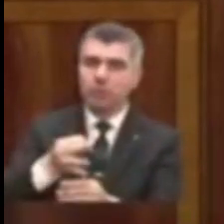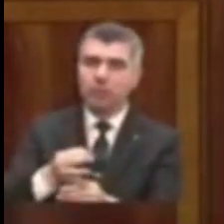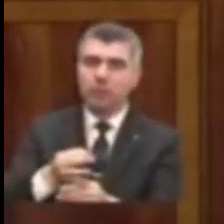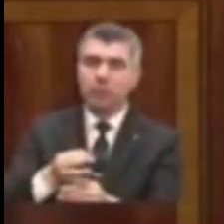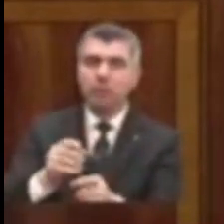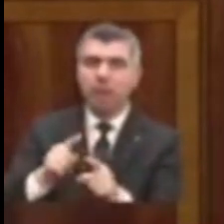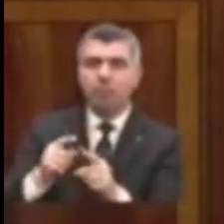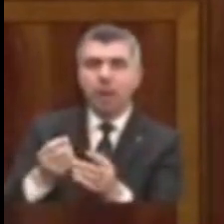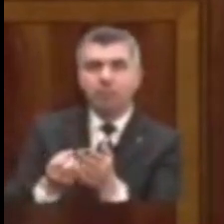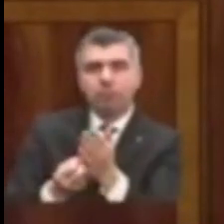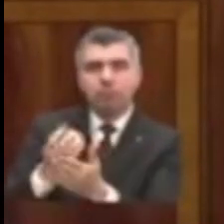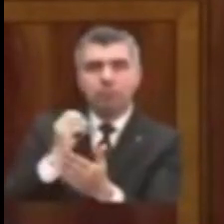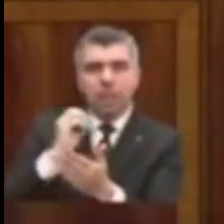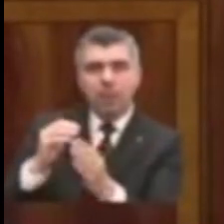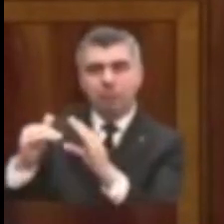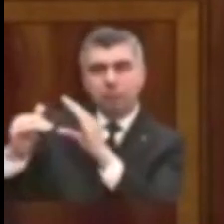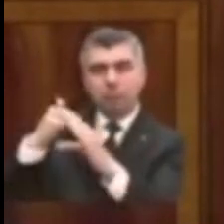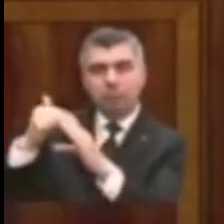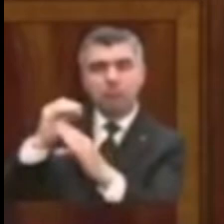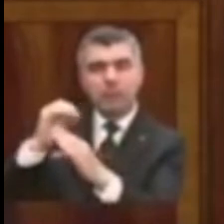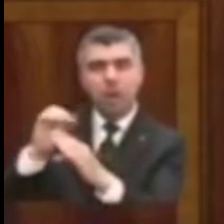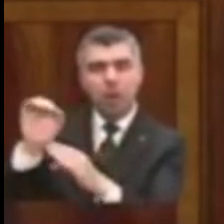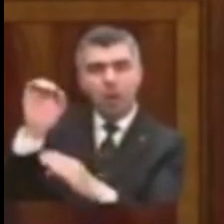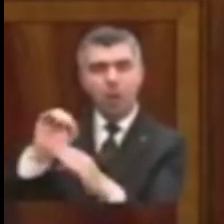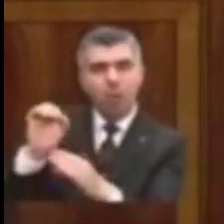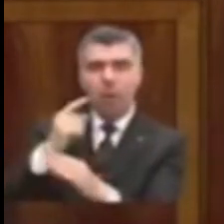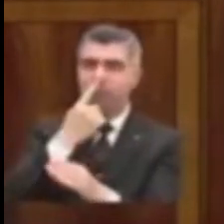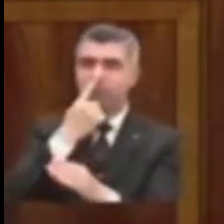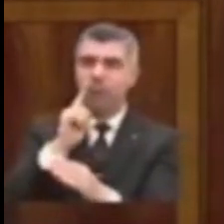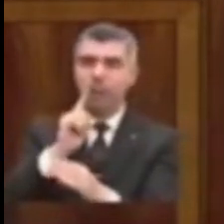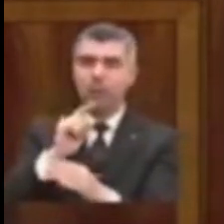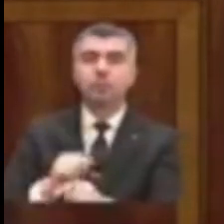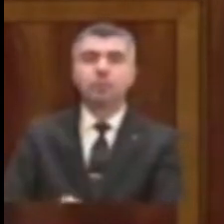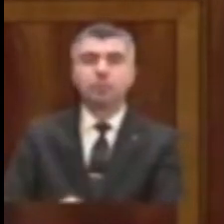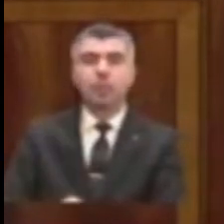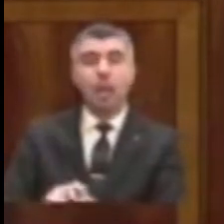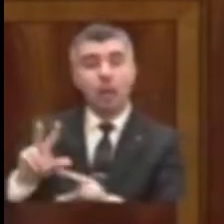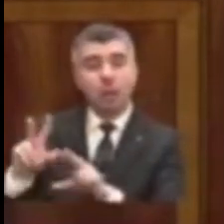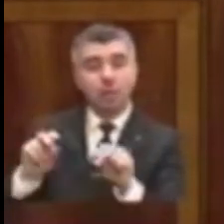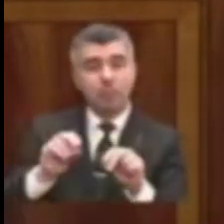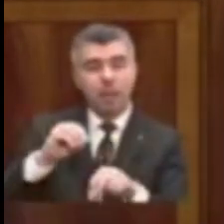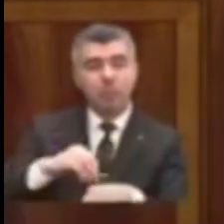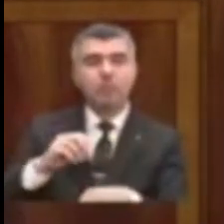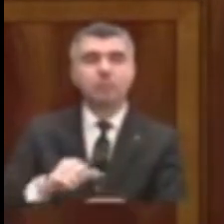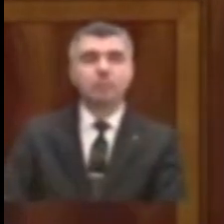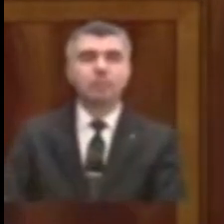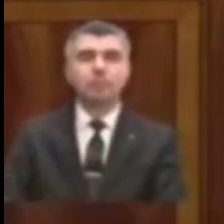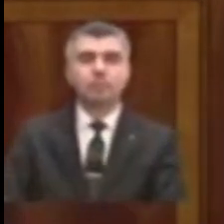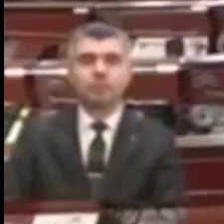ندين تلقي أوامر من أي جهات خارجية، ولكن في نفس الوقت